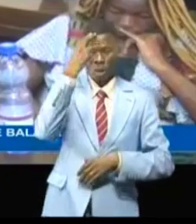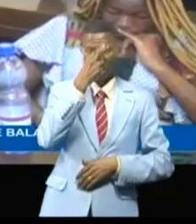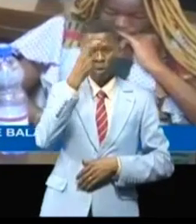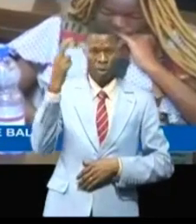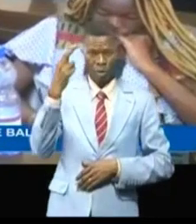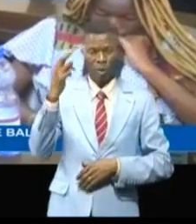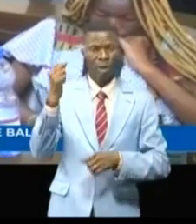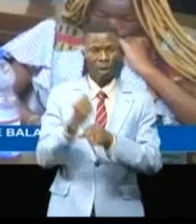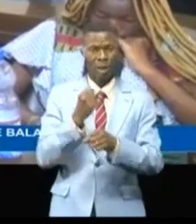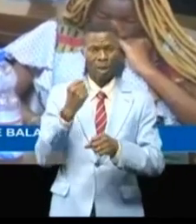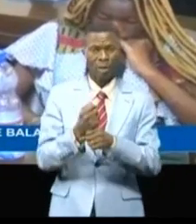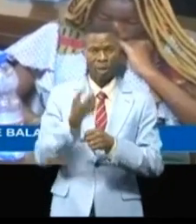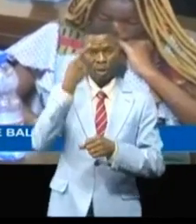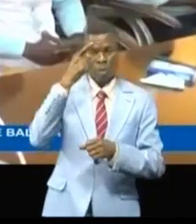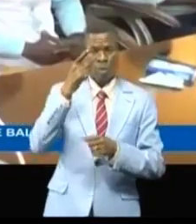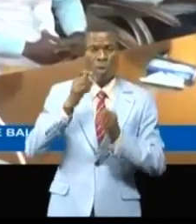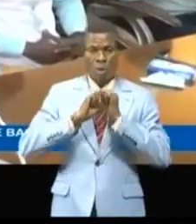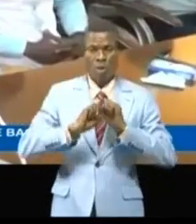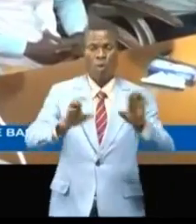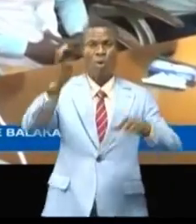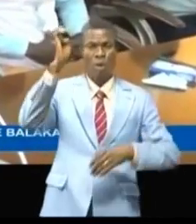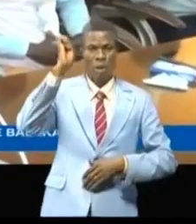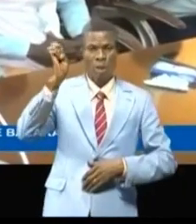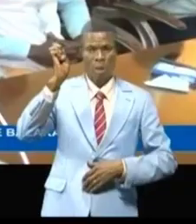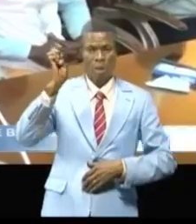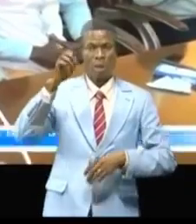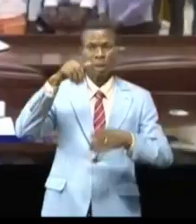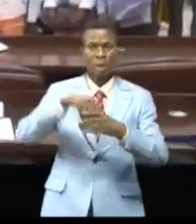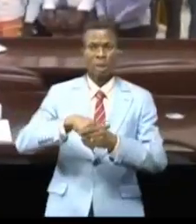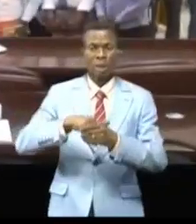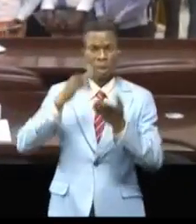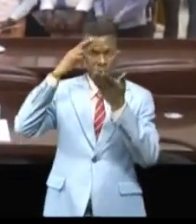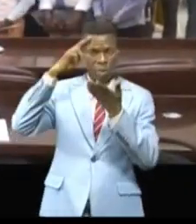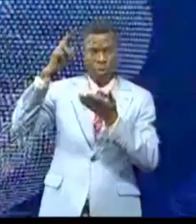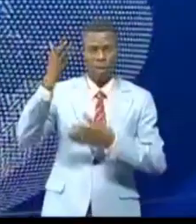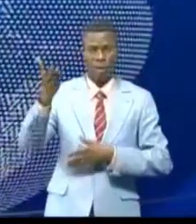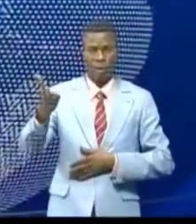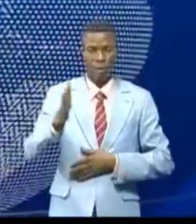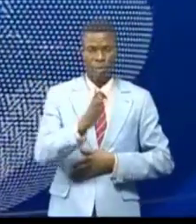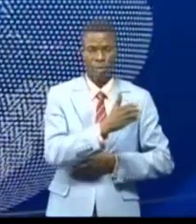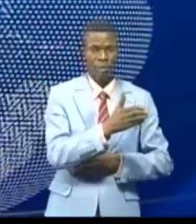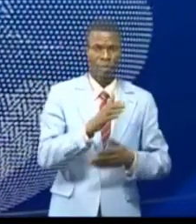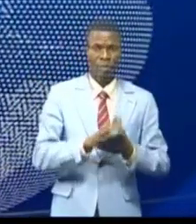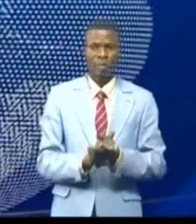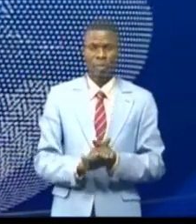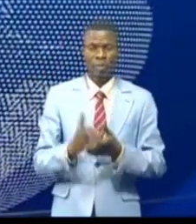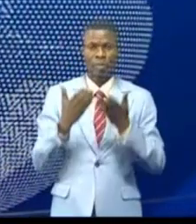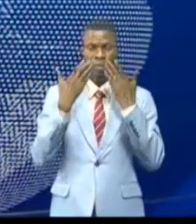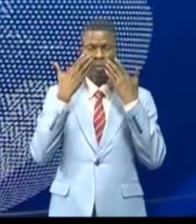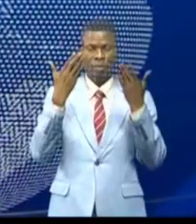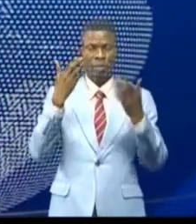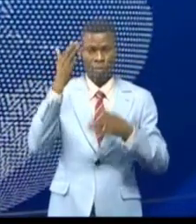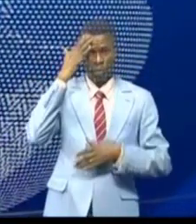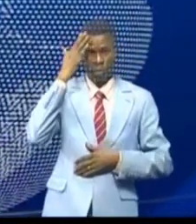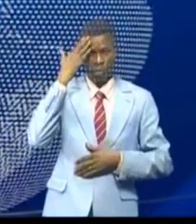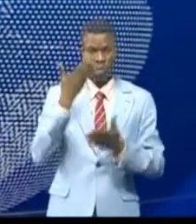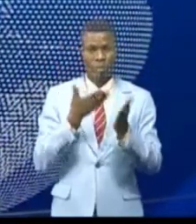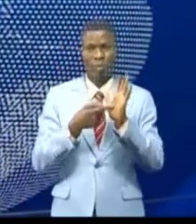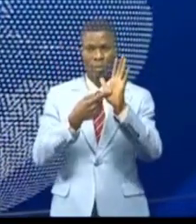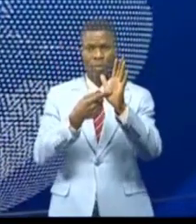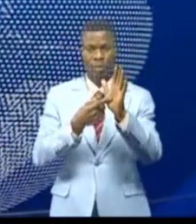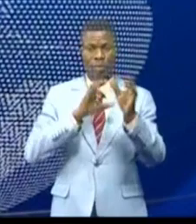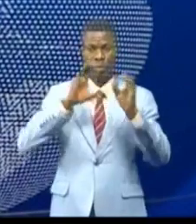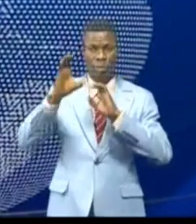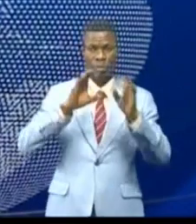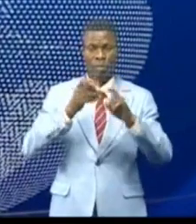qui œuvre pour l'évangélisation en milieu universitaire. Découvrons ensemble ces